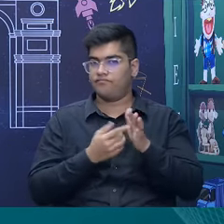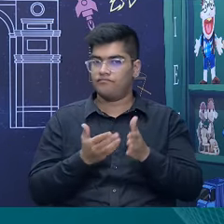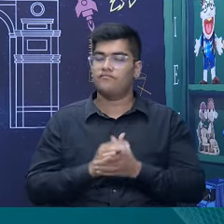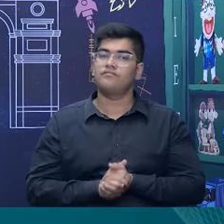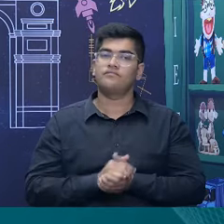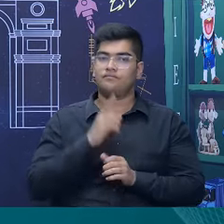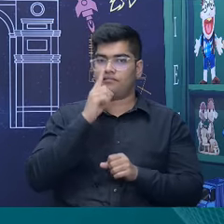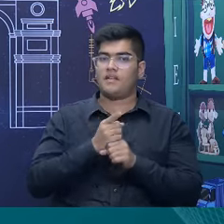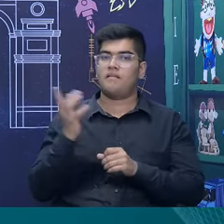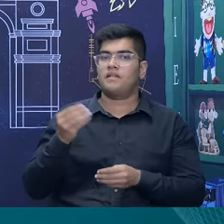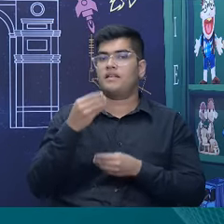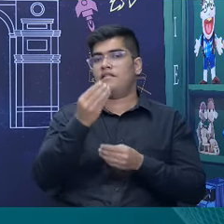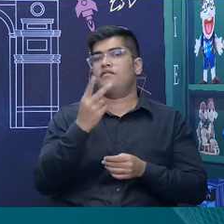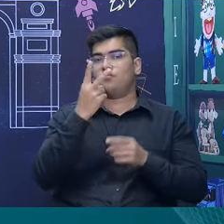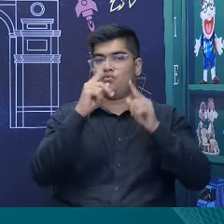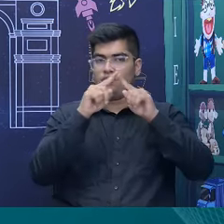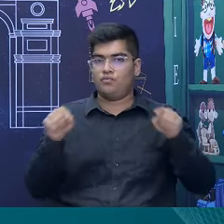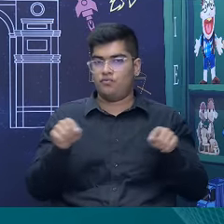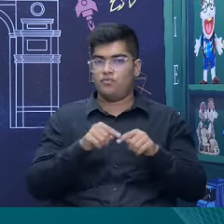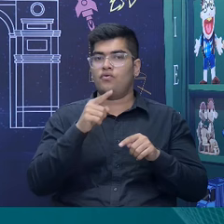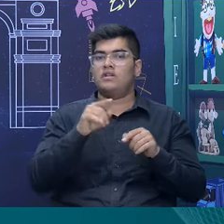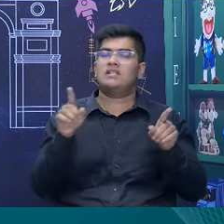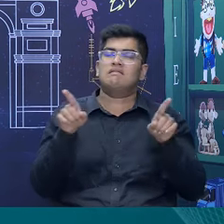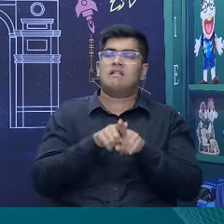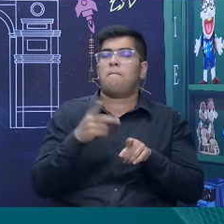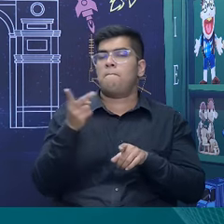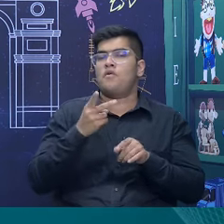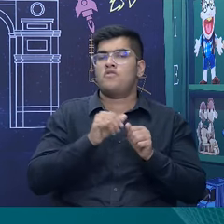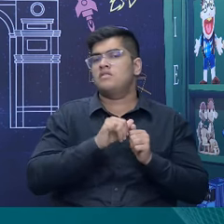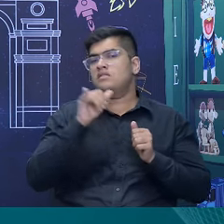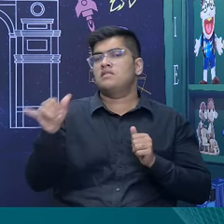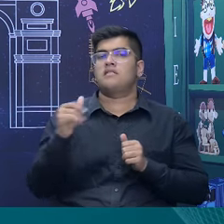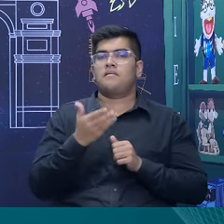मैम ने हमें दो ट्रायंगल बना दिए और यह ना सेम है